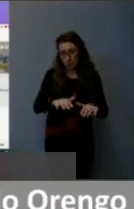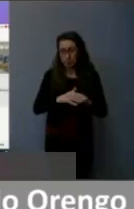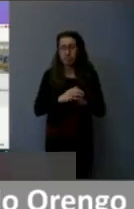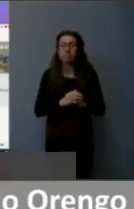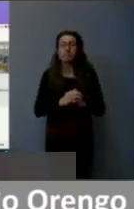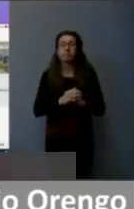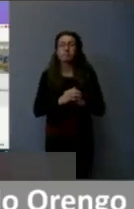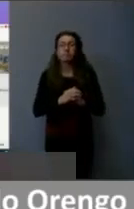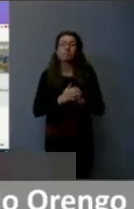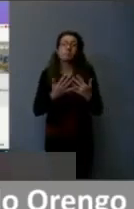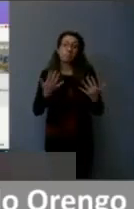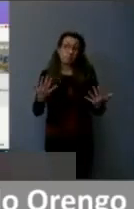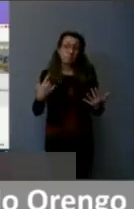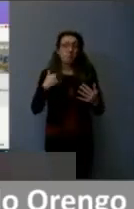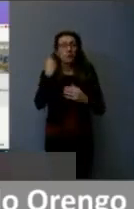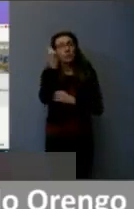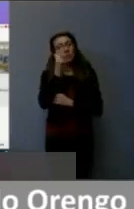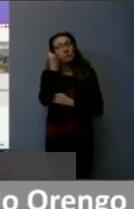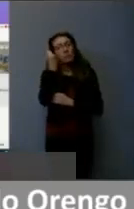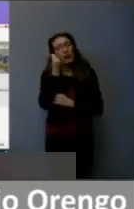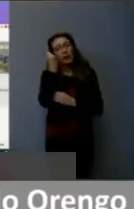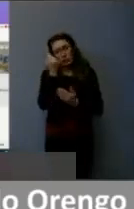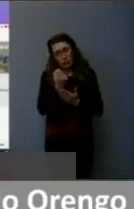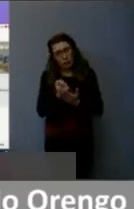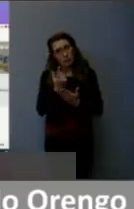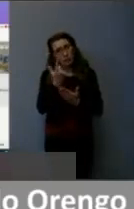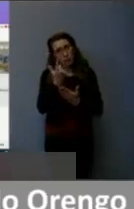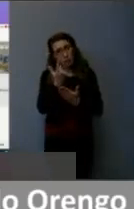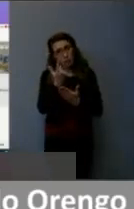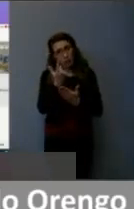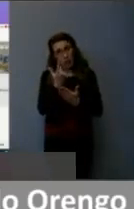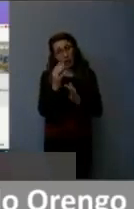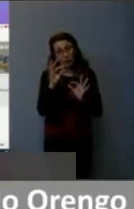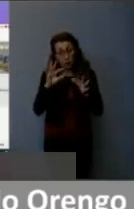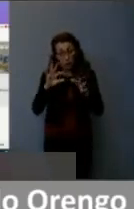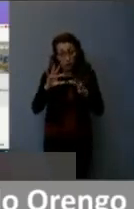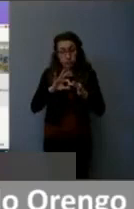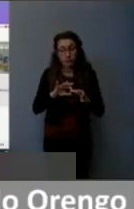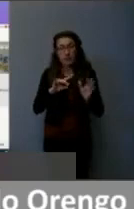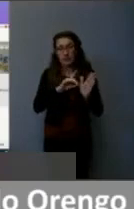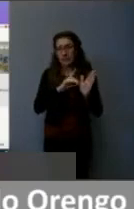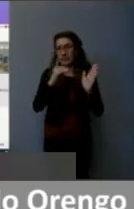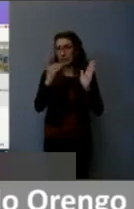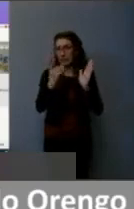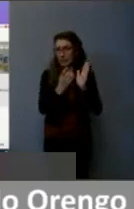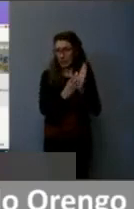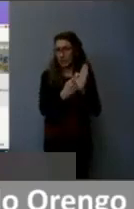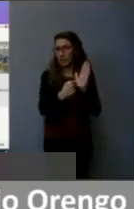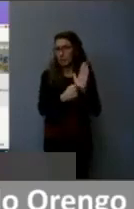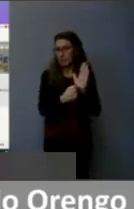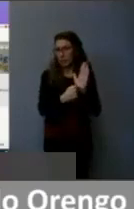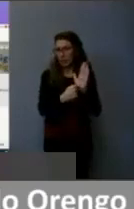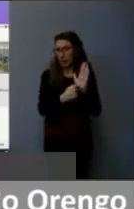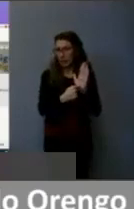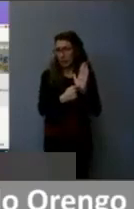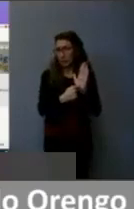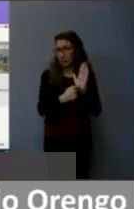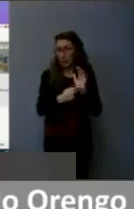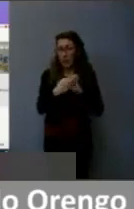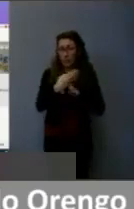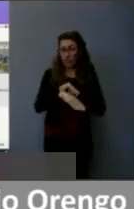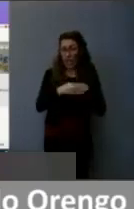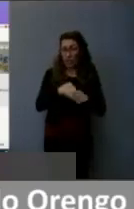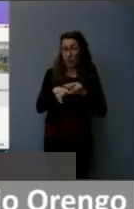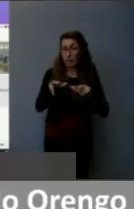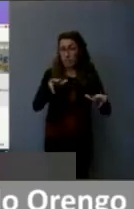ritengo che rispetto a questa delibera che attribuisce competenze alla Genova Parcheggi vi sia